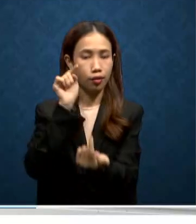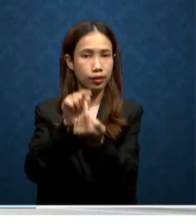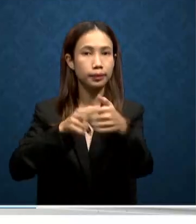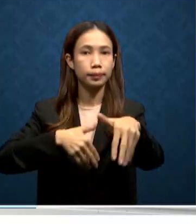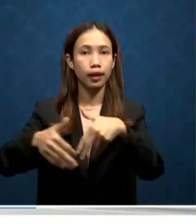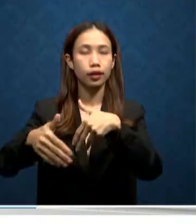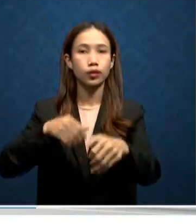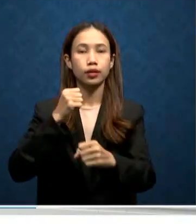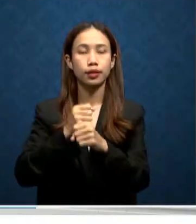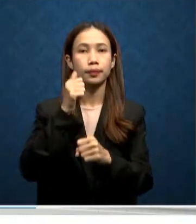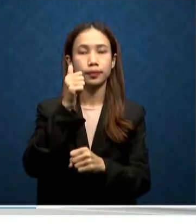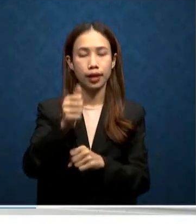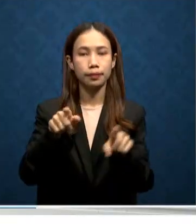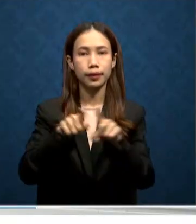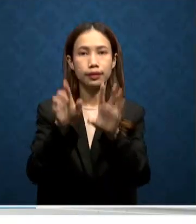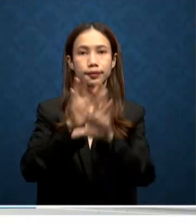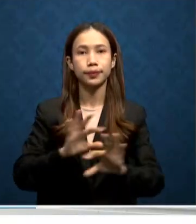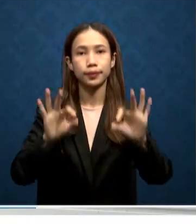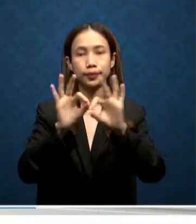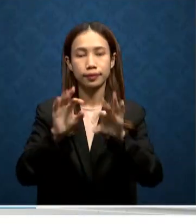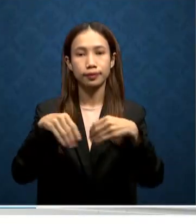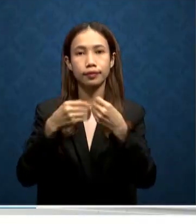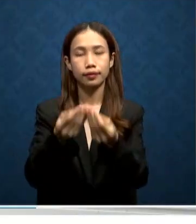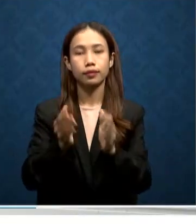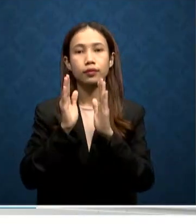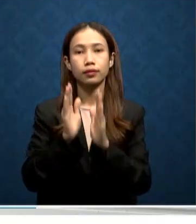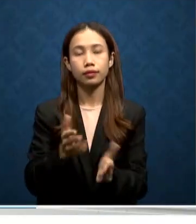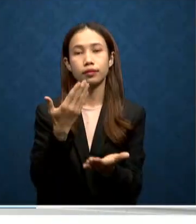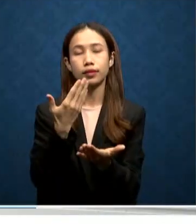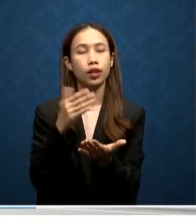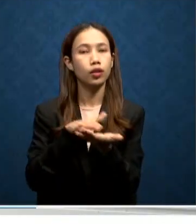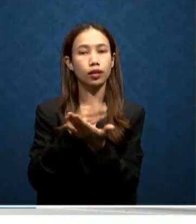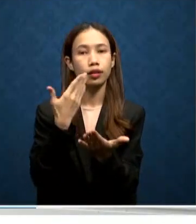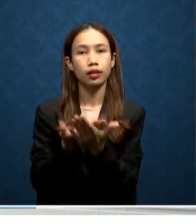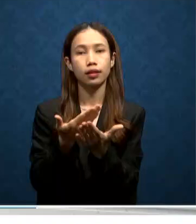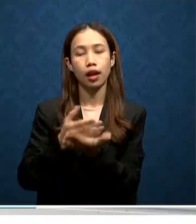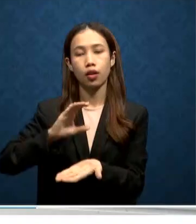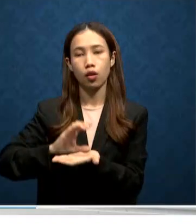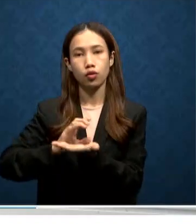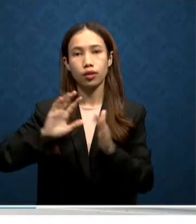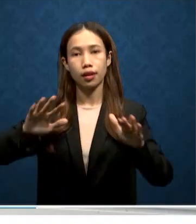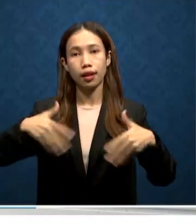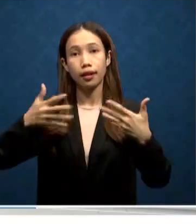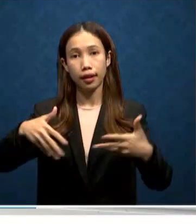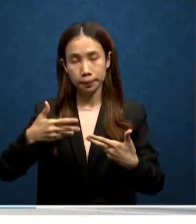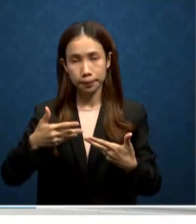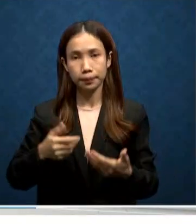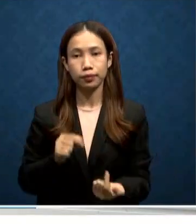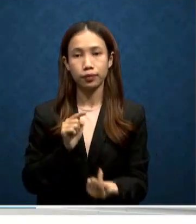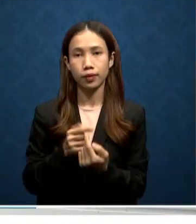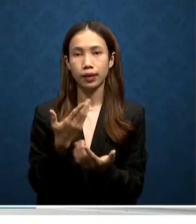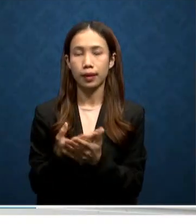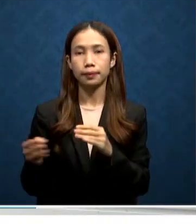มากเป็นปัจจัยสำคัญทำให้ยอดรายรับของกองทุนเยมีเป็น